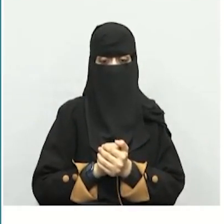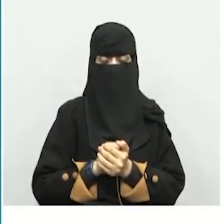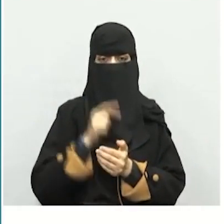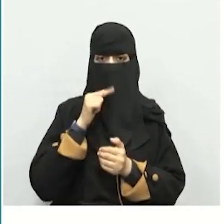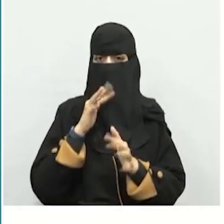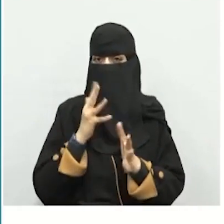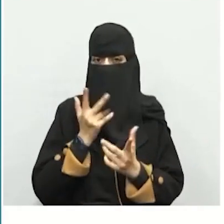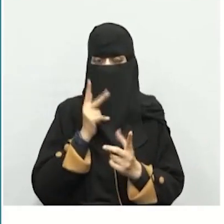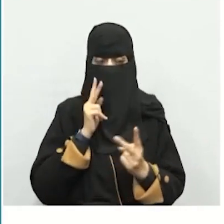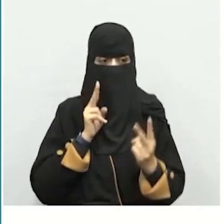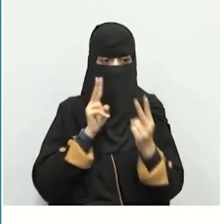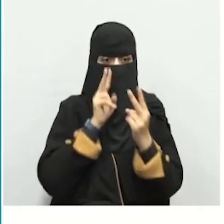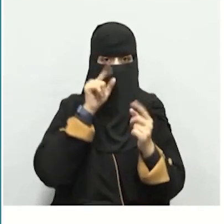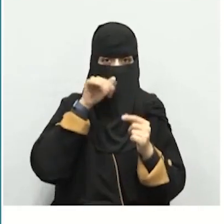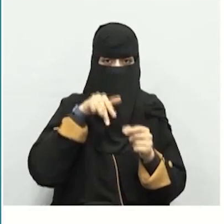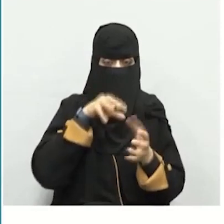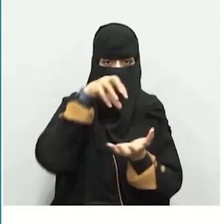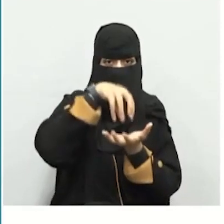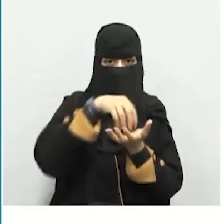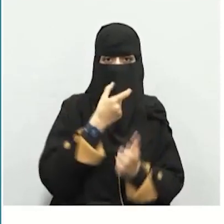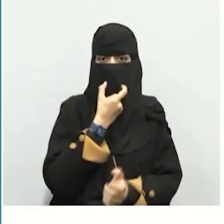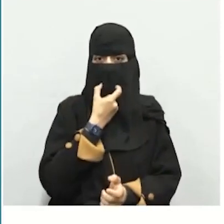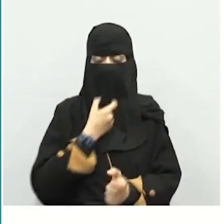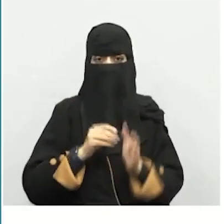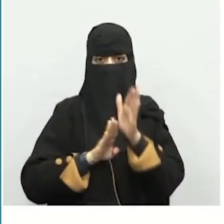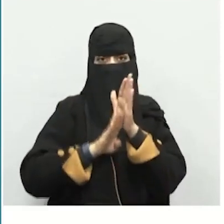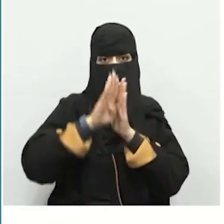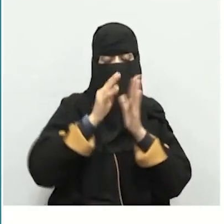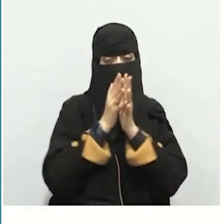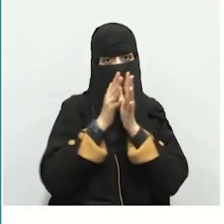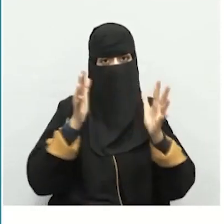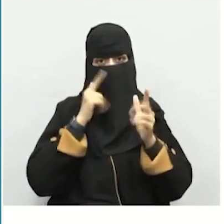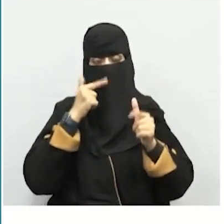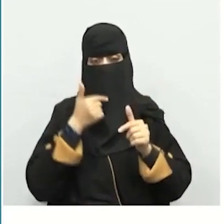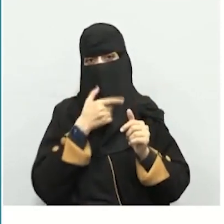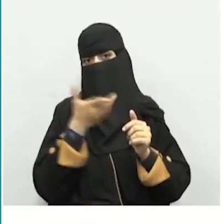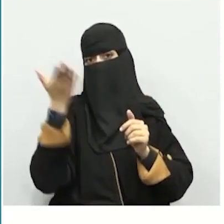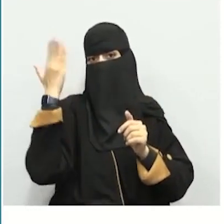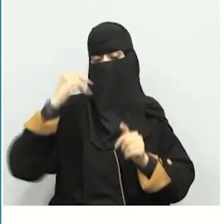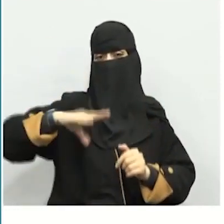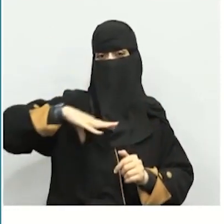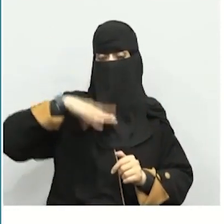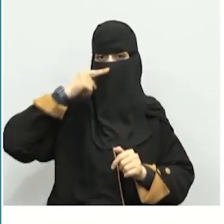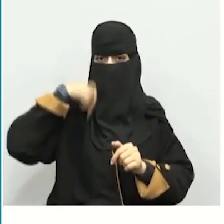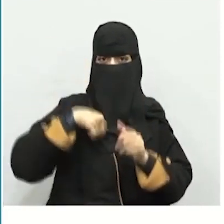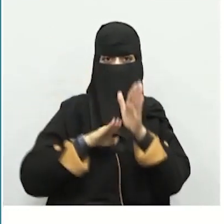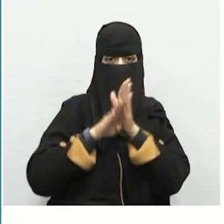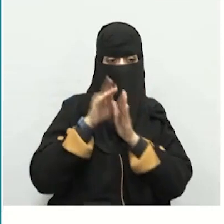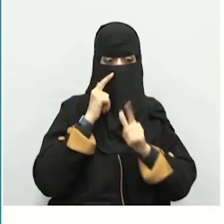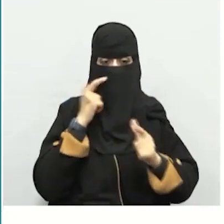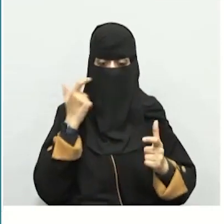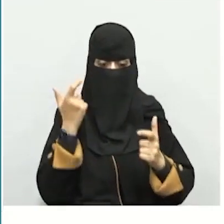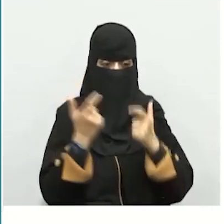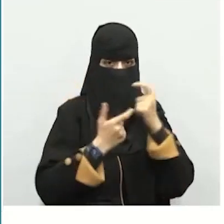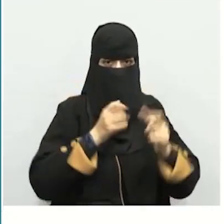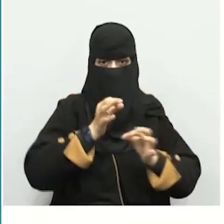وذلك عندما شهدت مدينة الرياض تطورا كبيرا عندما كان أميرا لها، حيث كان يحرص على